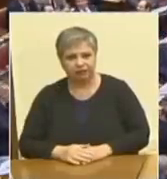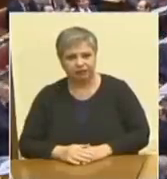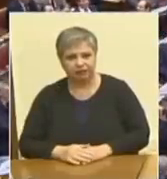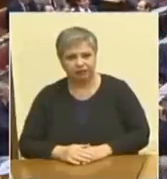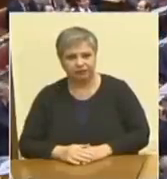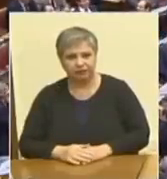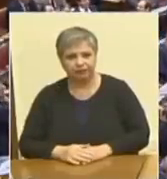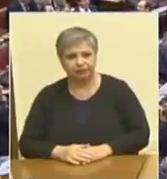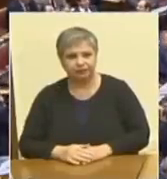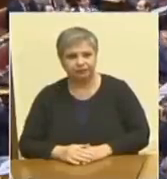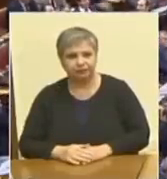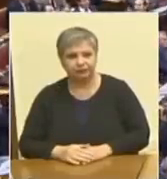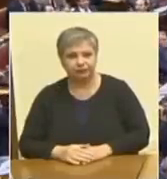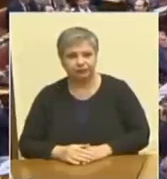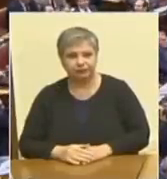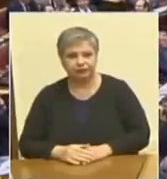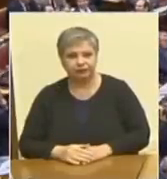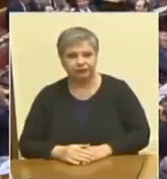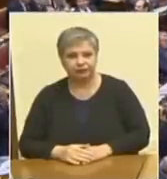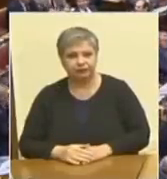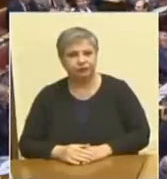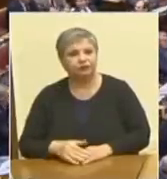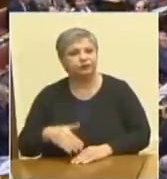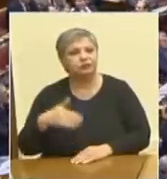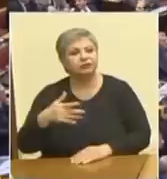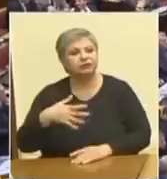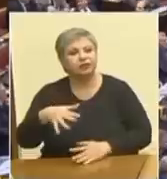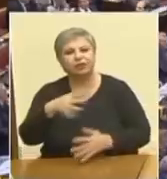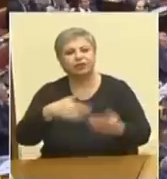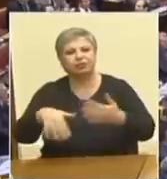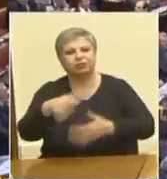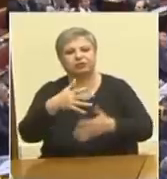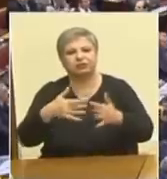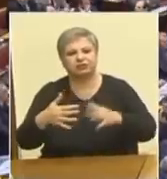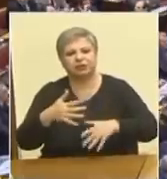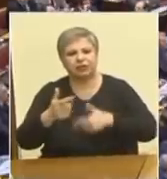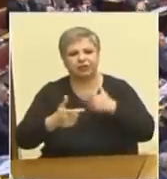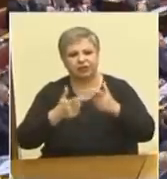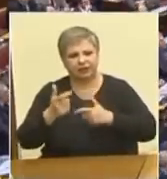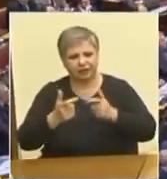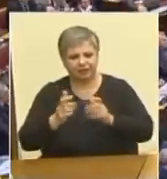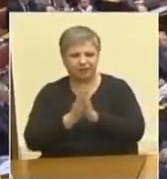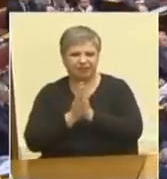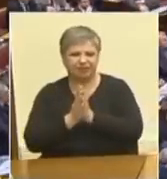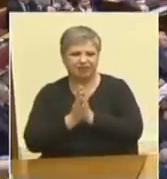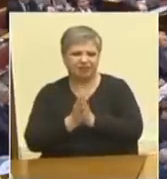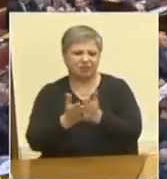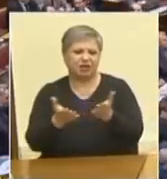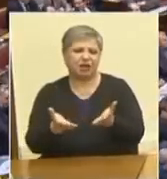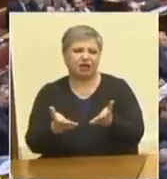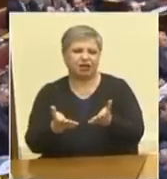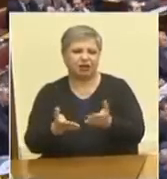Παρακαλώ, κύριε Κωνσταντινέα, κυρία Αντωνίου. Παρακαλώ. Σας παρακαλώ, με αναγκάζετε να αναφέρω ονόματα.